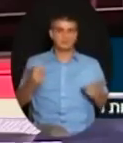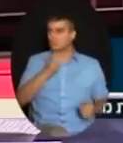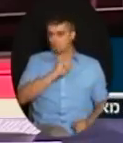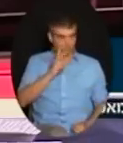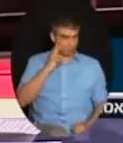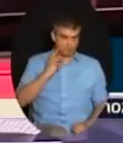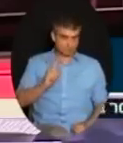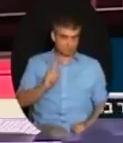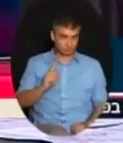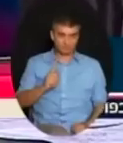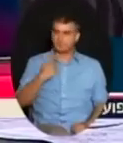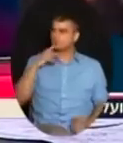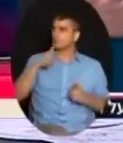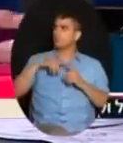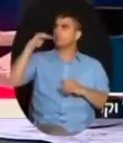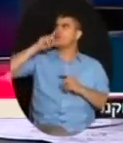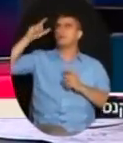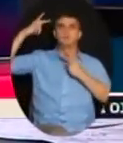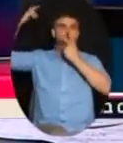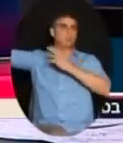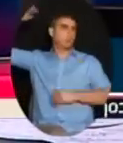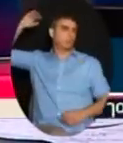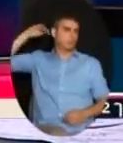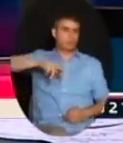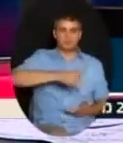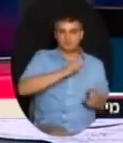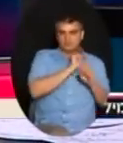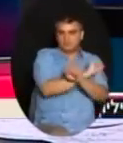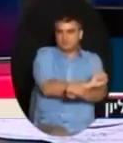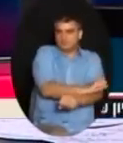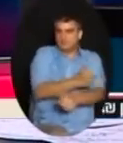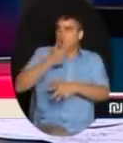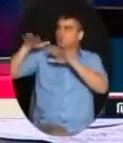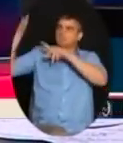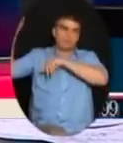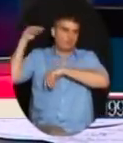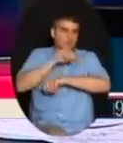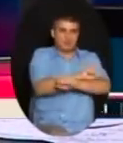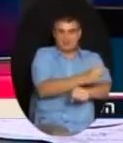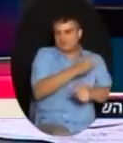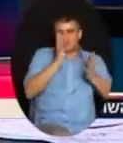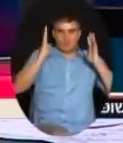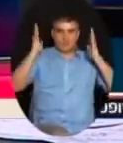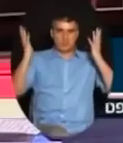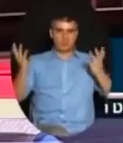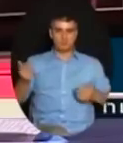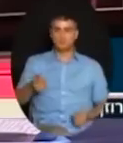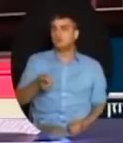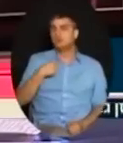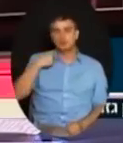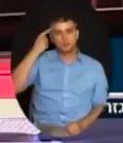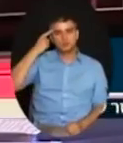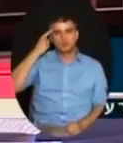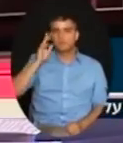לא מתביישים. כי הנפילה פה מאיגרא רמא לבירא עמיקתא היא כל כך דרמטית. אני חושבת